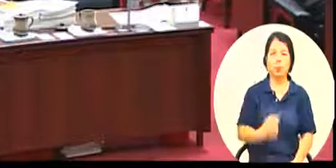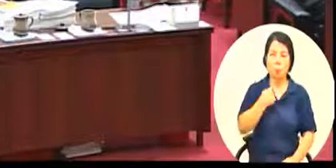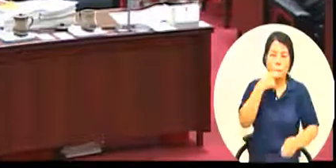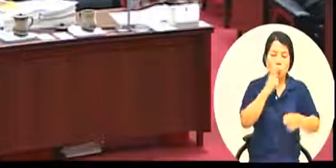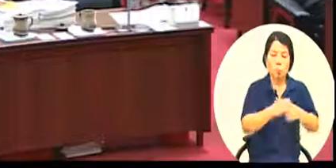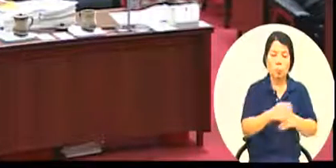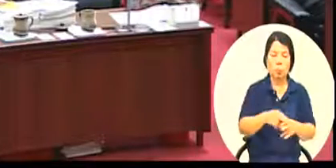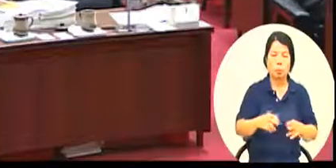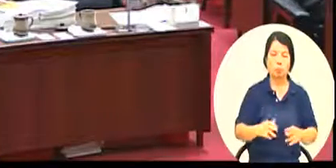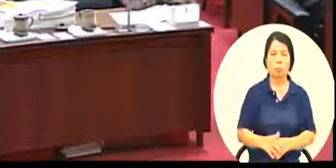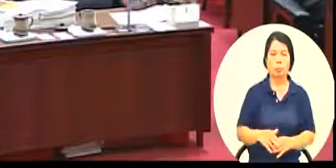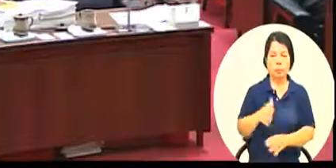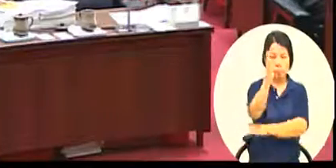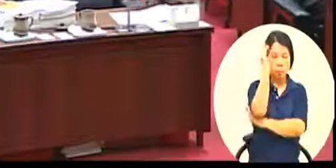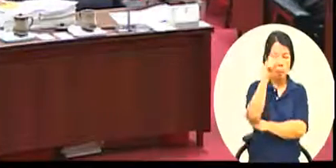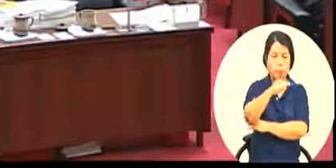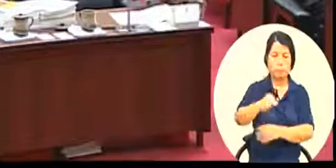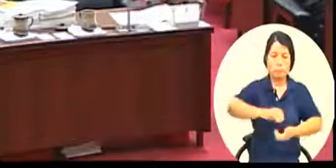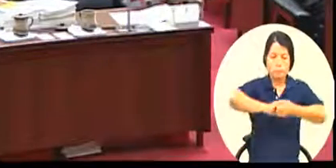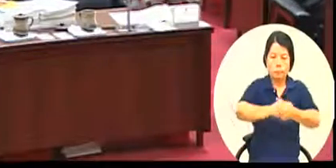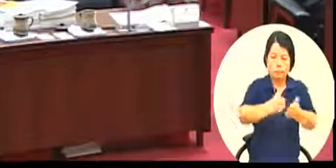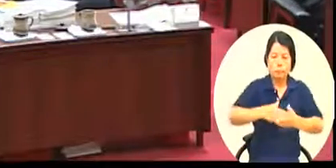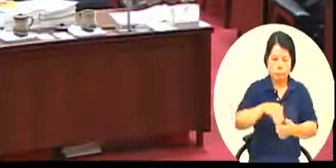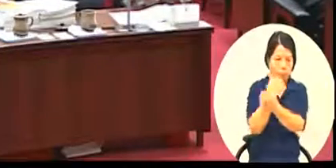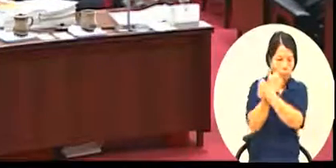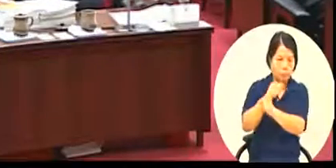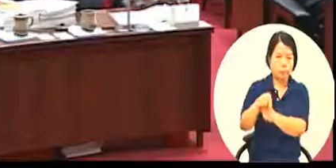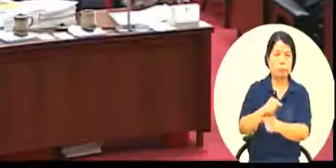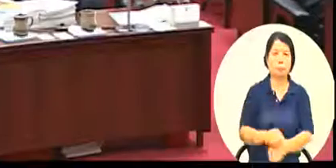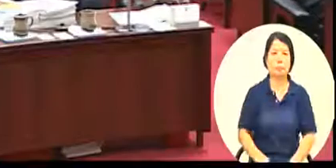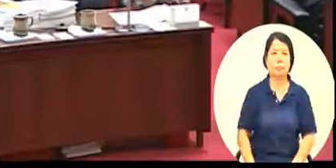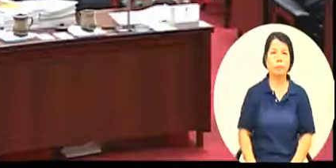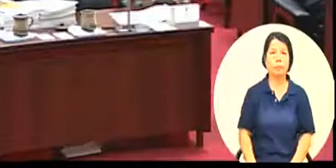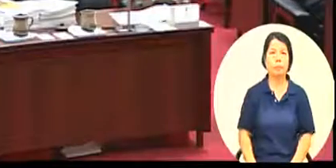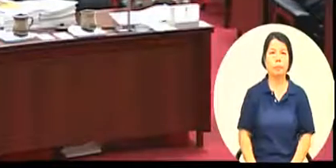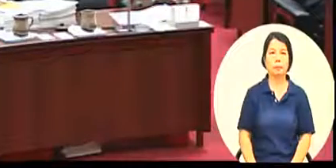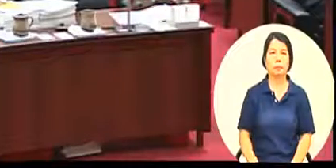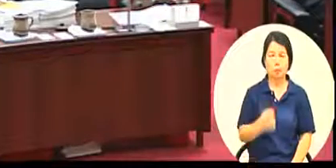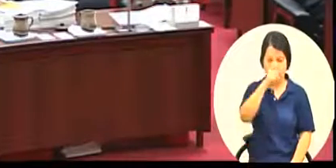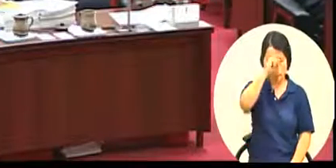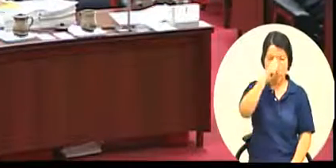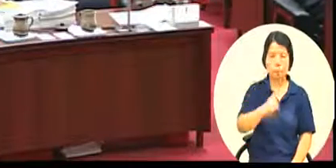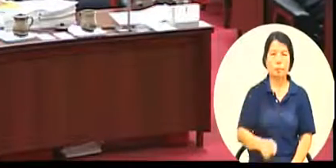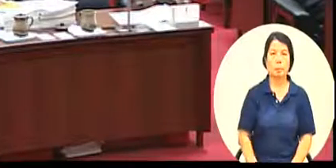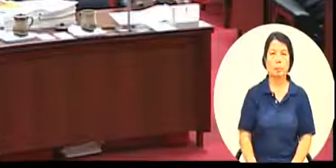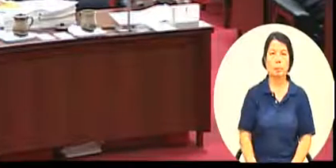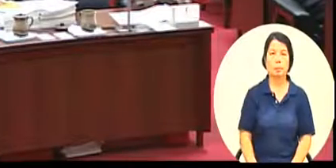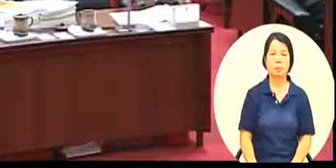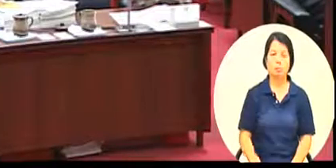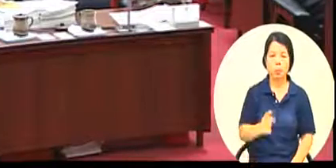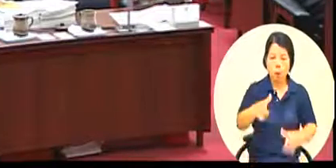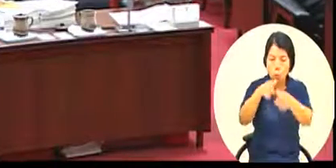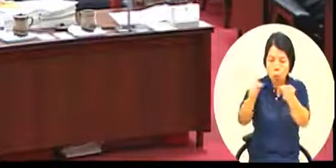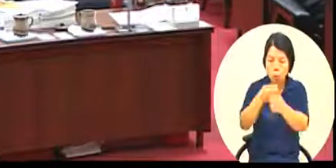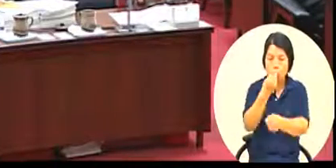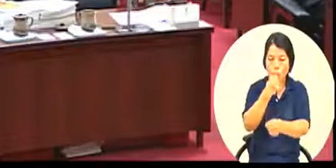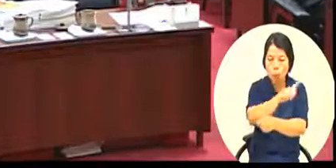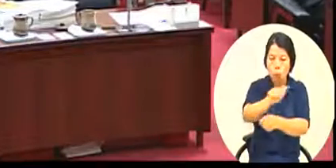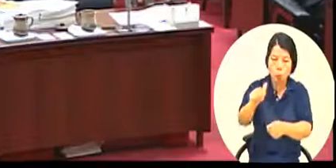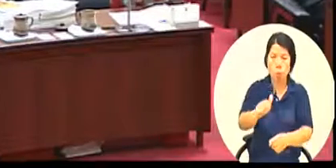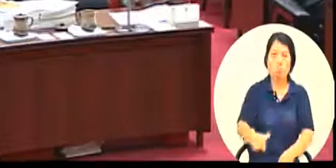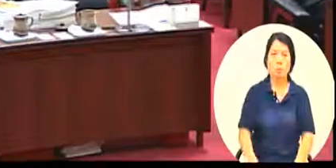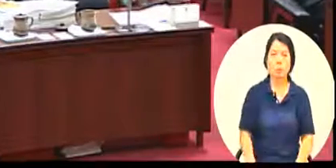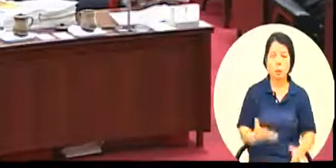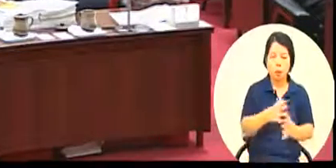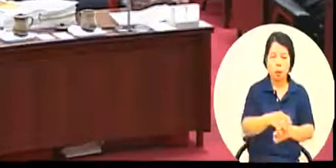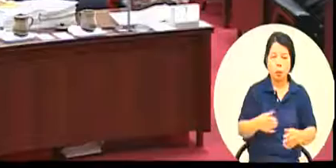政府在这上面必须做个考量。时间，我们希望就是说，这些日本食品，尤其这福